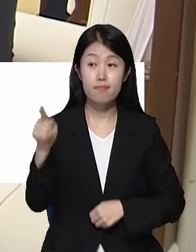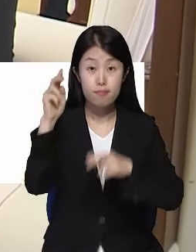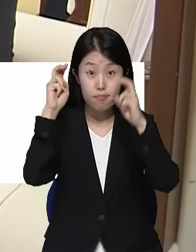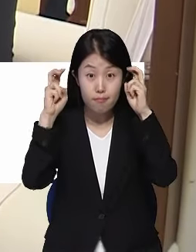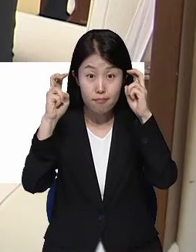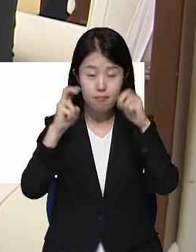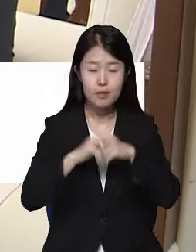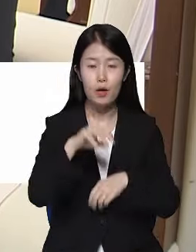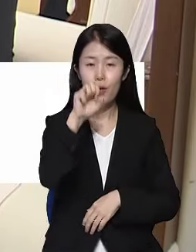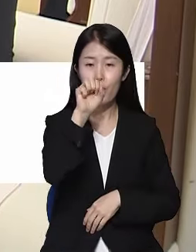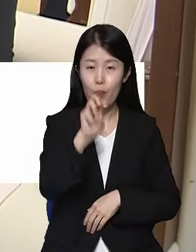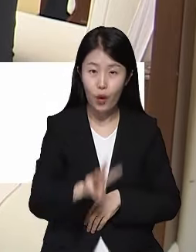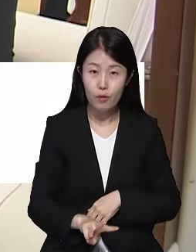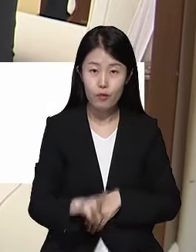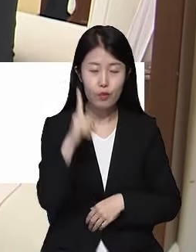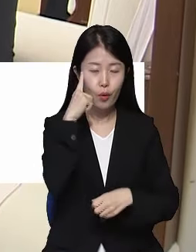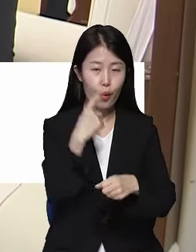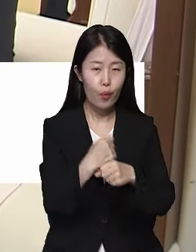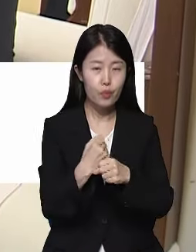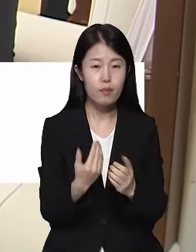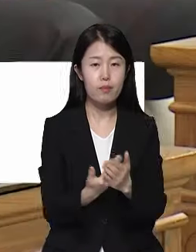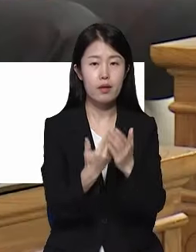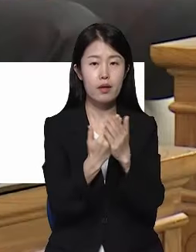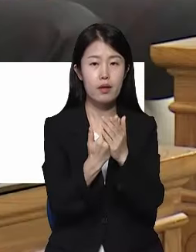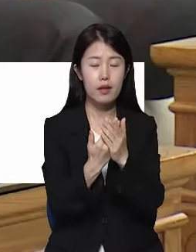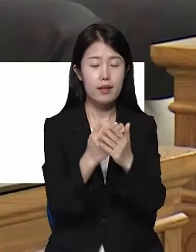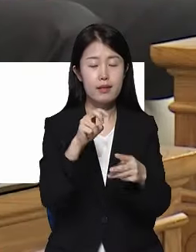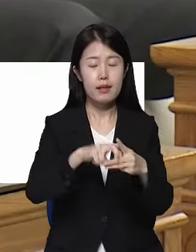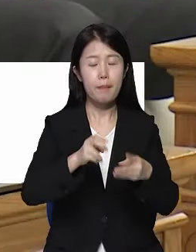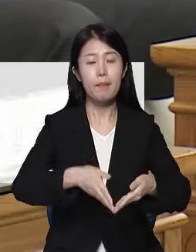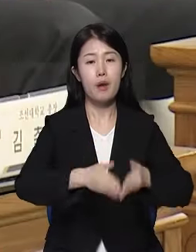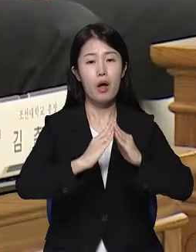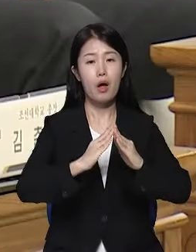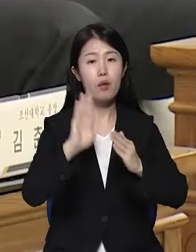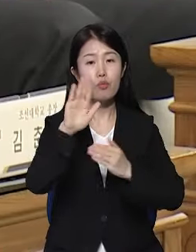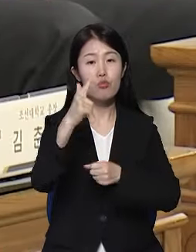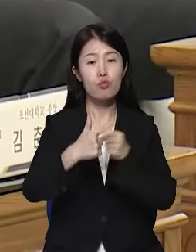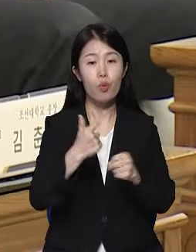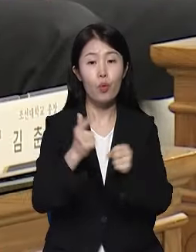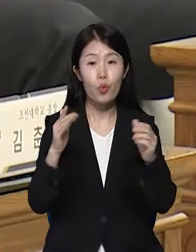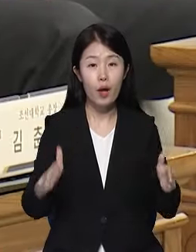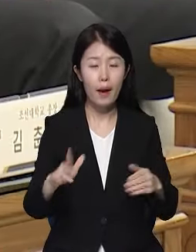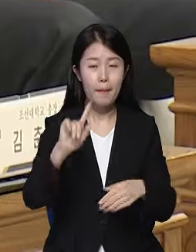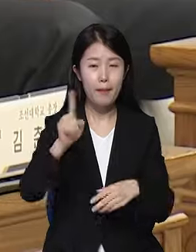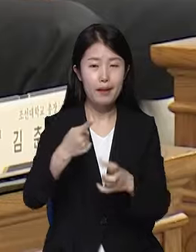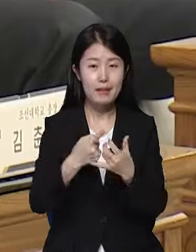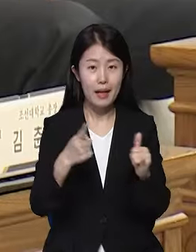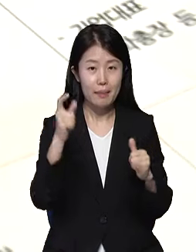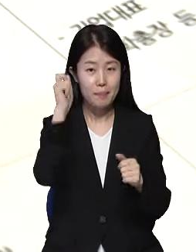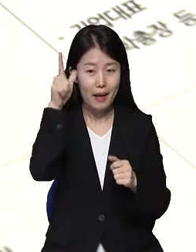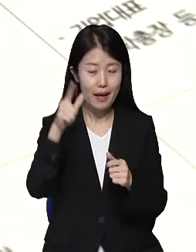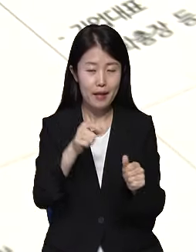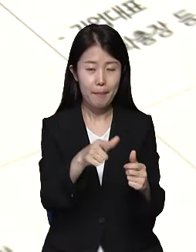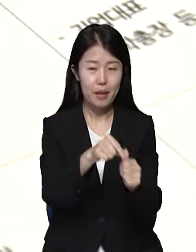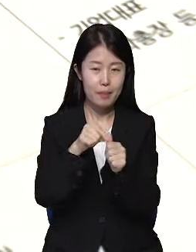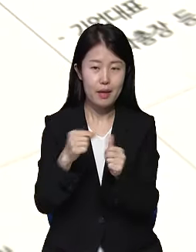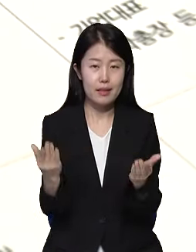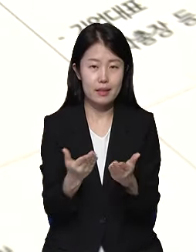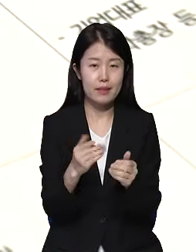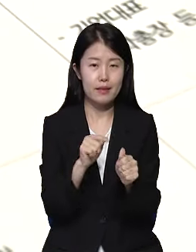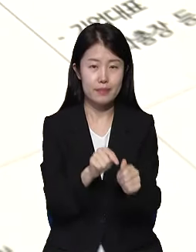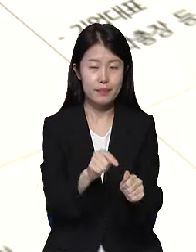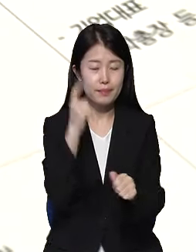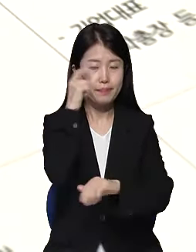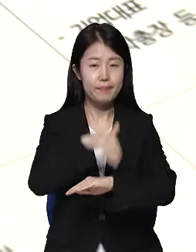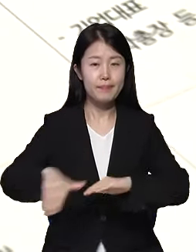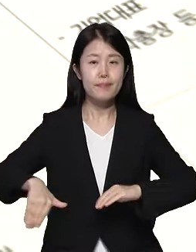위해 광주에 연구개발센터를 설립하고 앞으로 6년 동안 100명 이상의 지역 인재를 채용할 계획입니다.